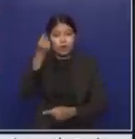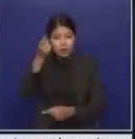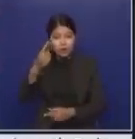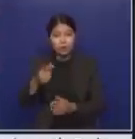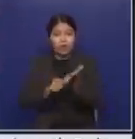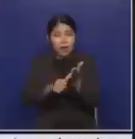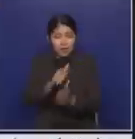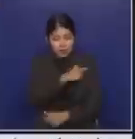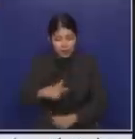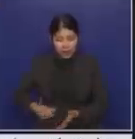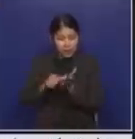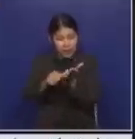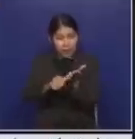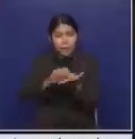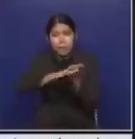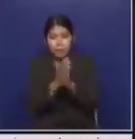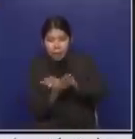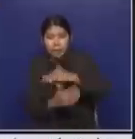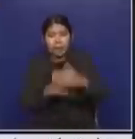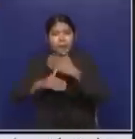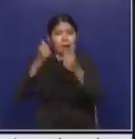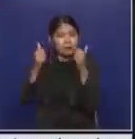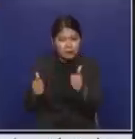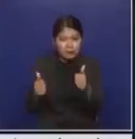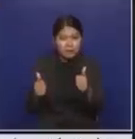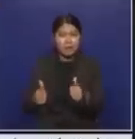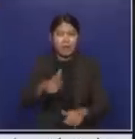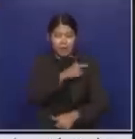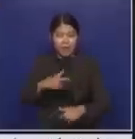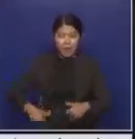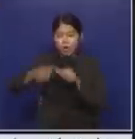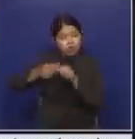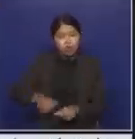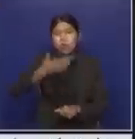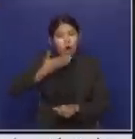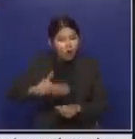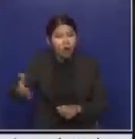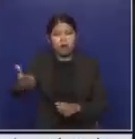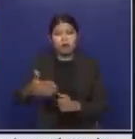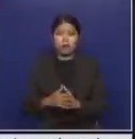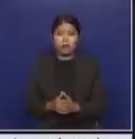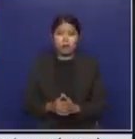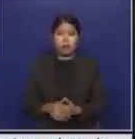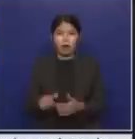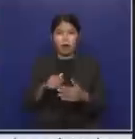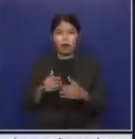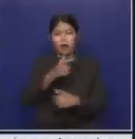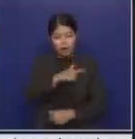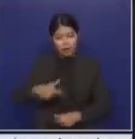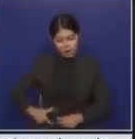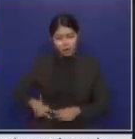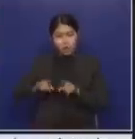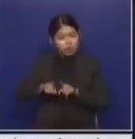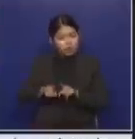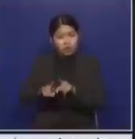การปฏิรูปที่พวกเขาเสนอคือการปรับปรุงให้ดีขึ้นเพื่อธำรงไว้เพื่อความสถิตสถาพรของสถาบันพระมหากษัตริย์ให้